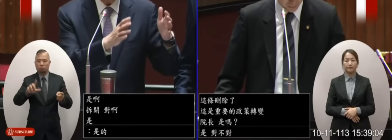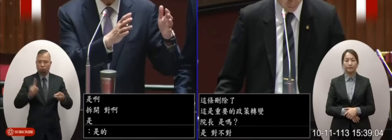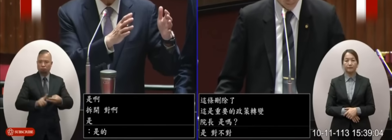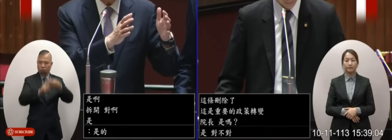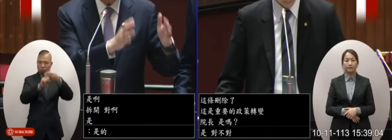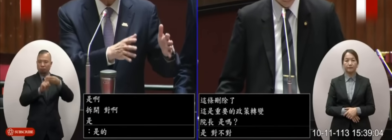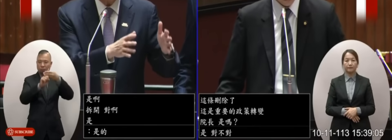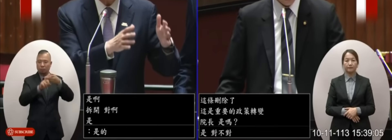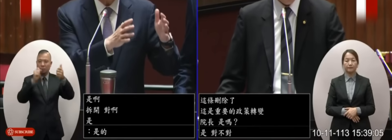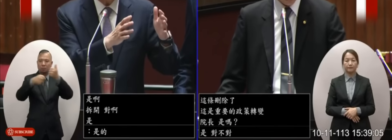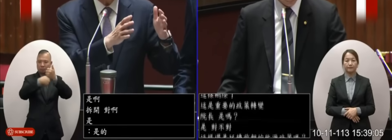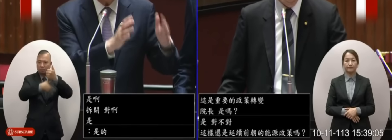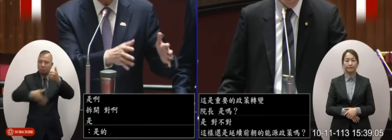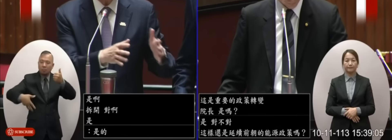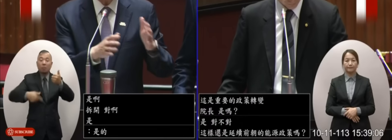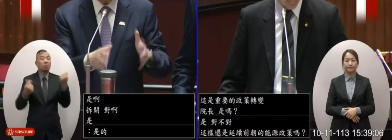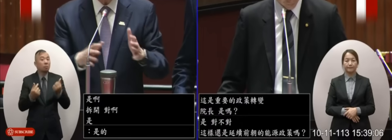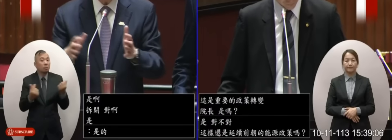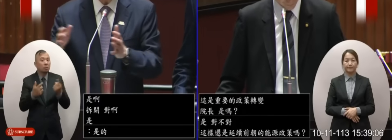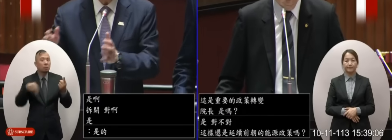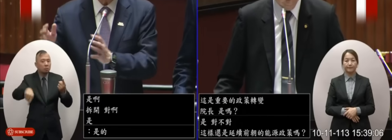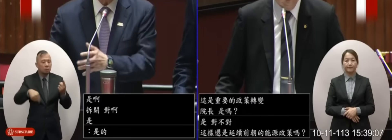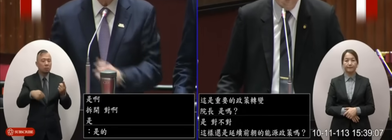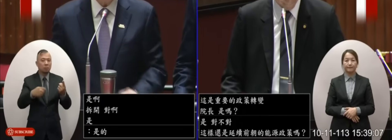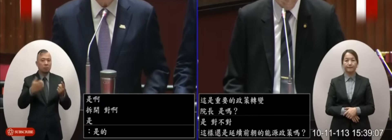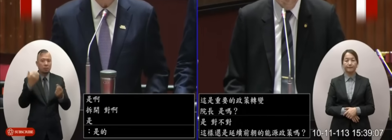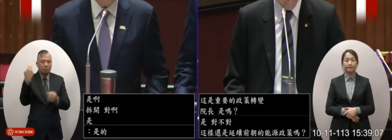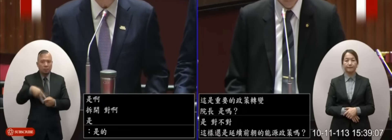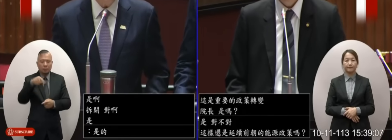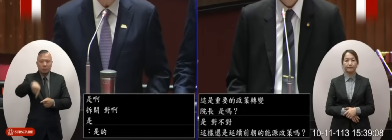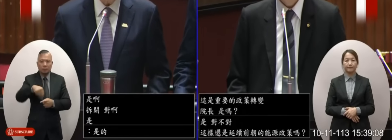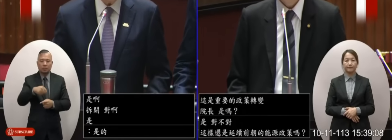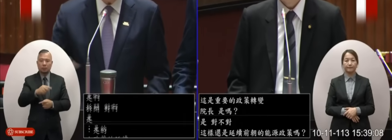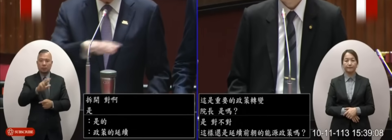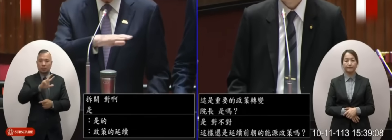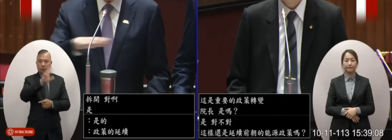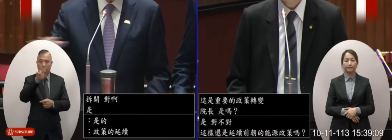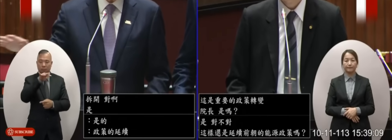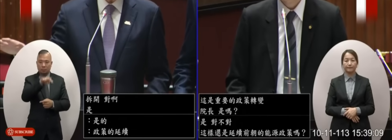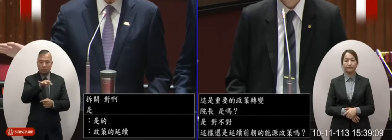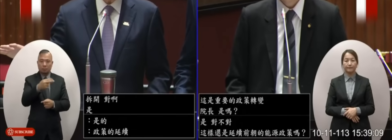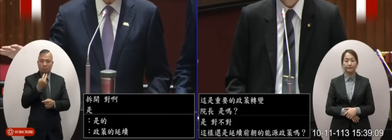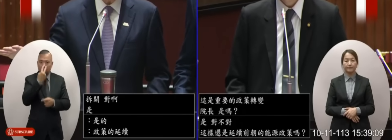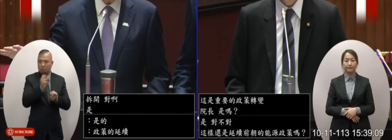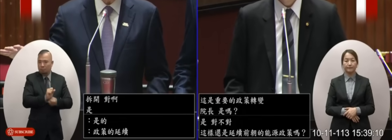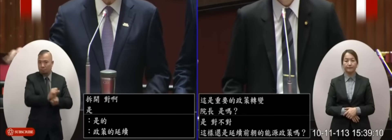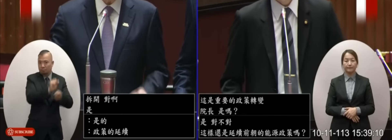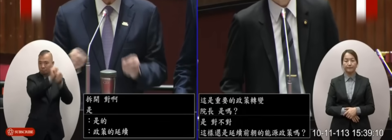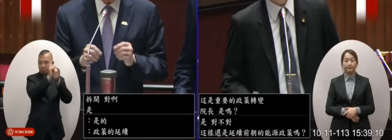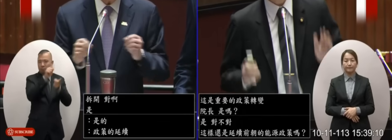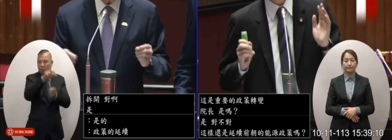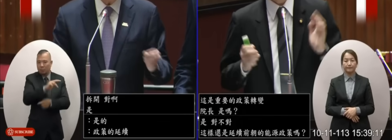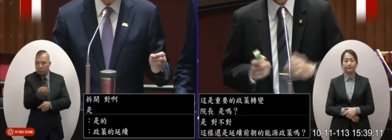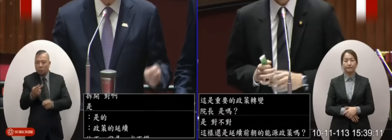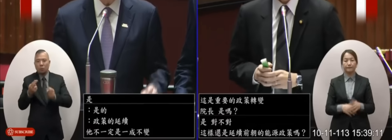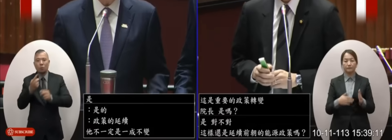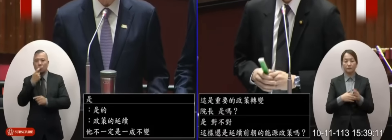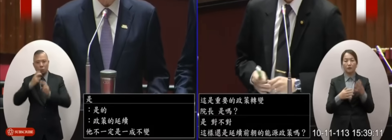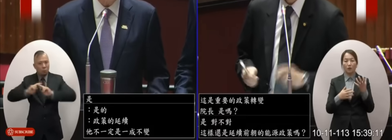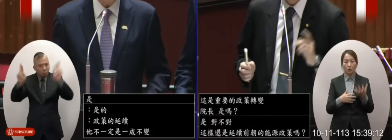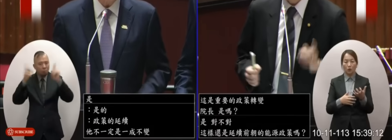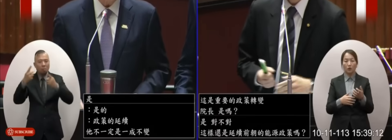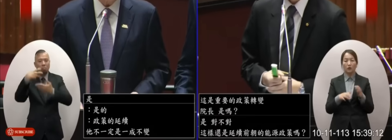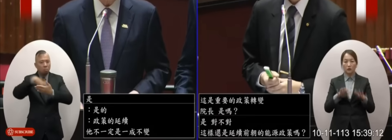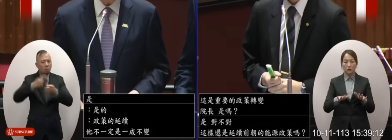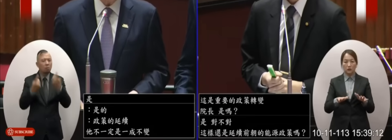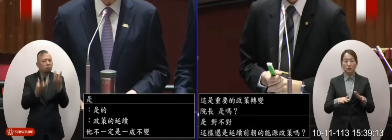从蒸汽转绿到多元到核。这个都一定是造成程序走的， 但 内容是可以调